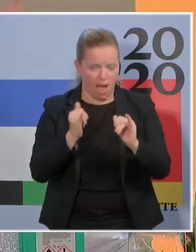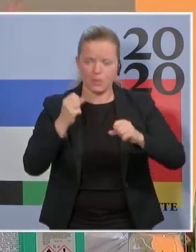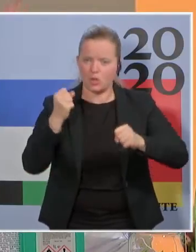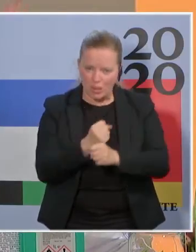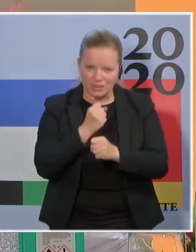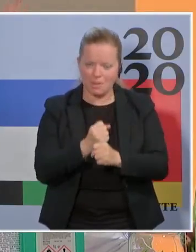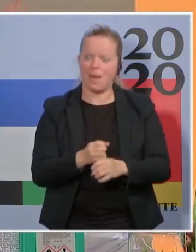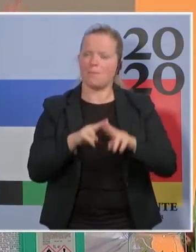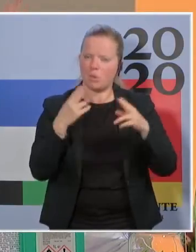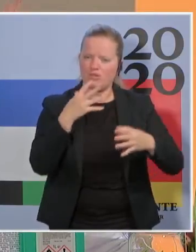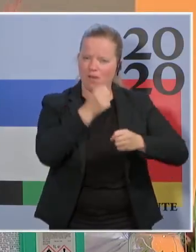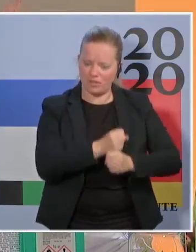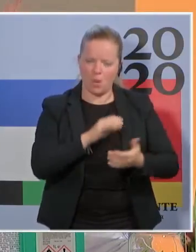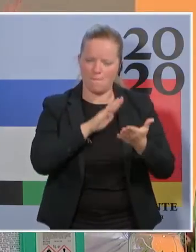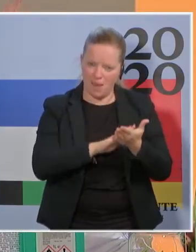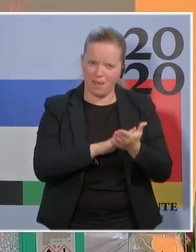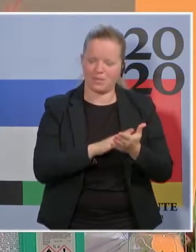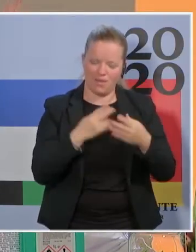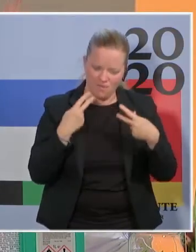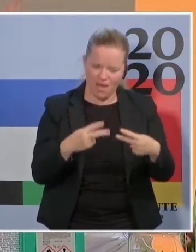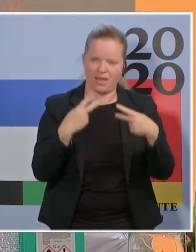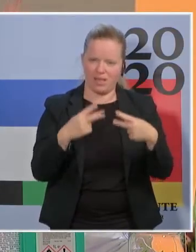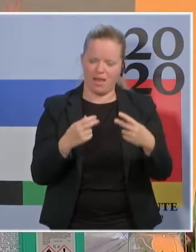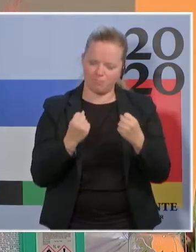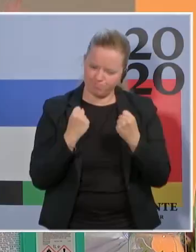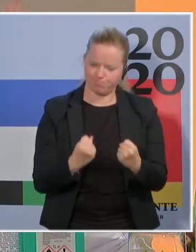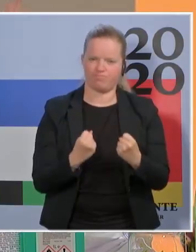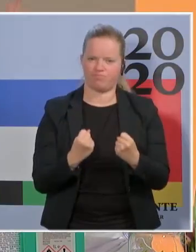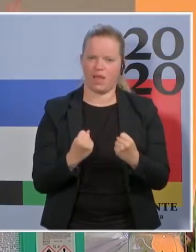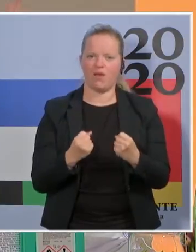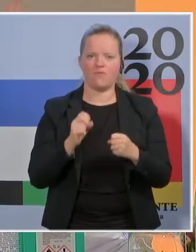vor allem durch ihre besonderen Kennzeichen, Bestand haben.